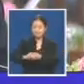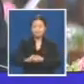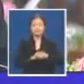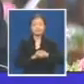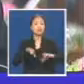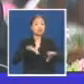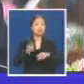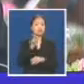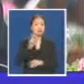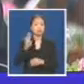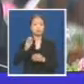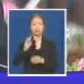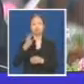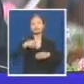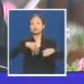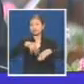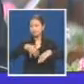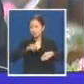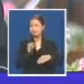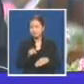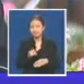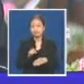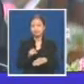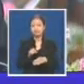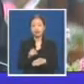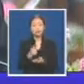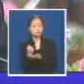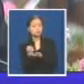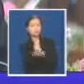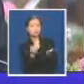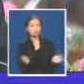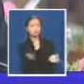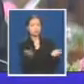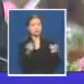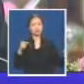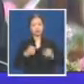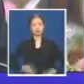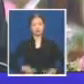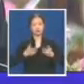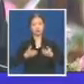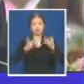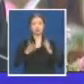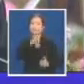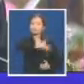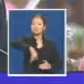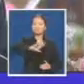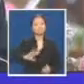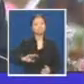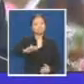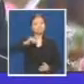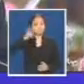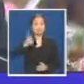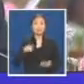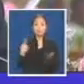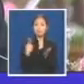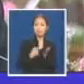สวัสดิการชุมชนท้องถิ่นเพื่อยกระดับการพัฒนาคุณภาพชีวิตของประชาชนสร้างหลักประกันความมั่น